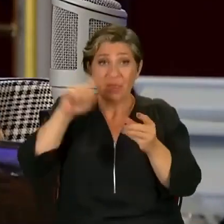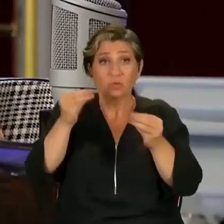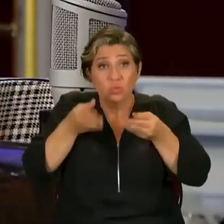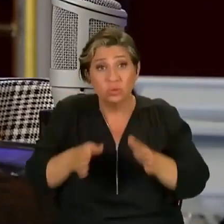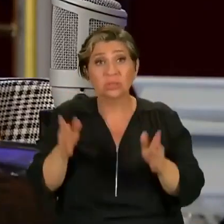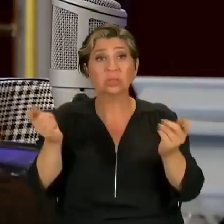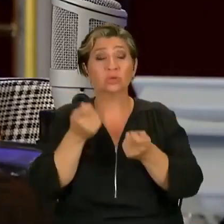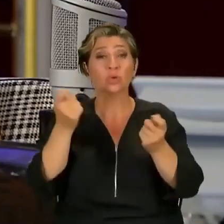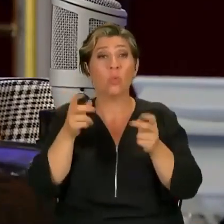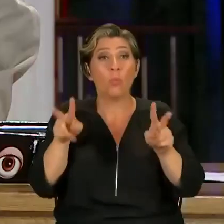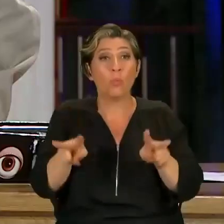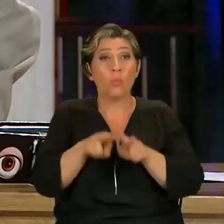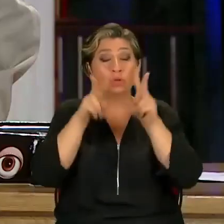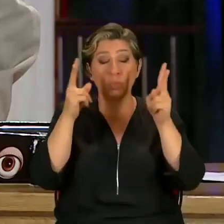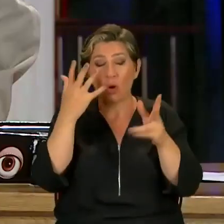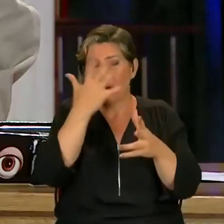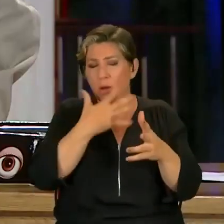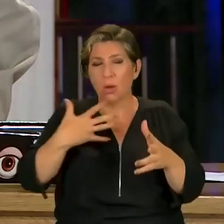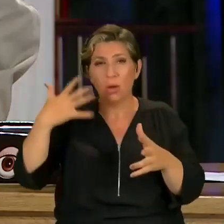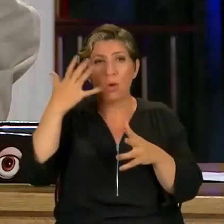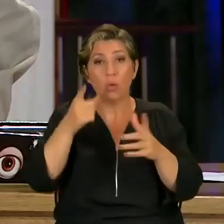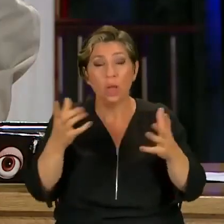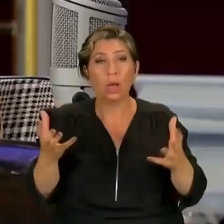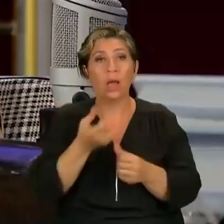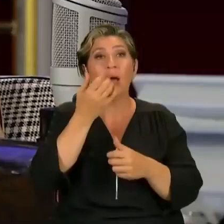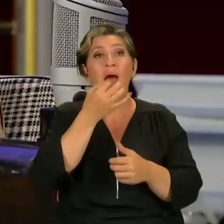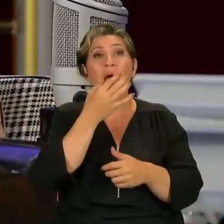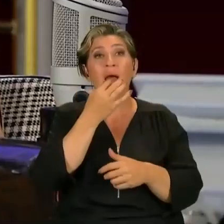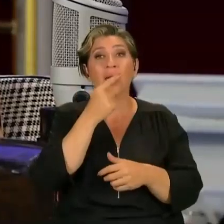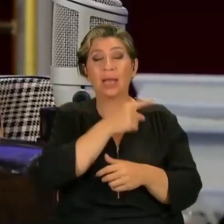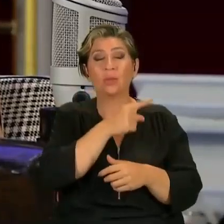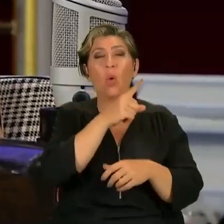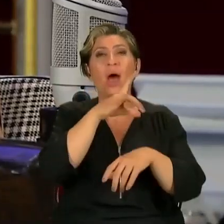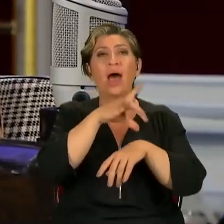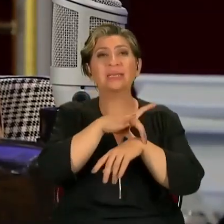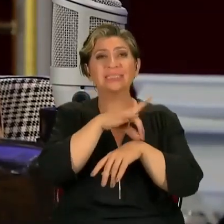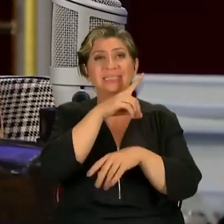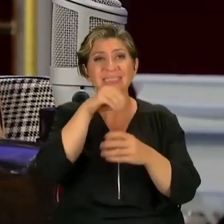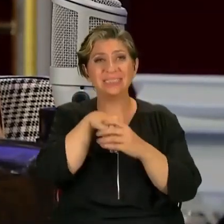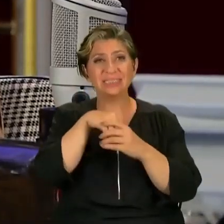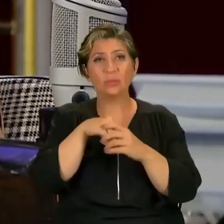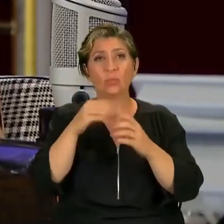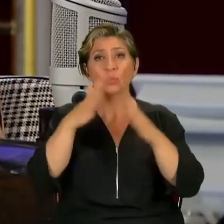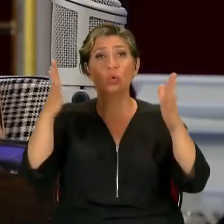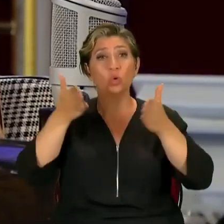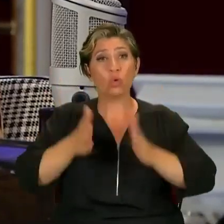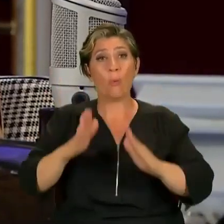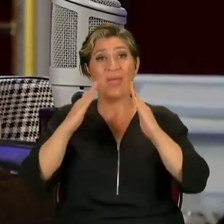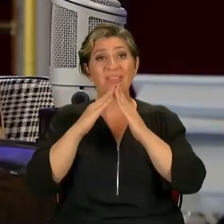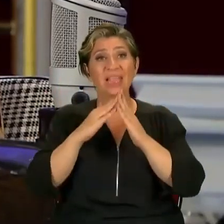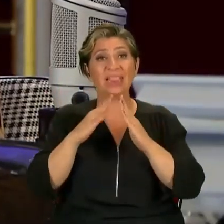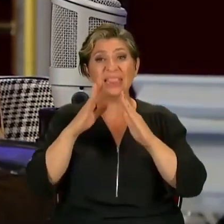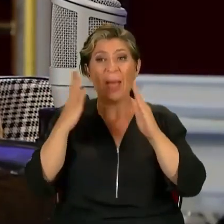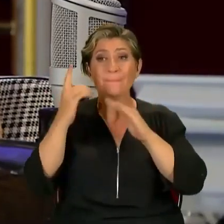çalışıyorsun. Yani mosmor olmuş bir vaziyette. O zaman Ankara'nın o hastanesinde, büyük doğum evinde